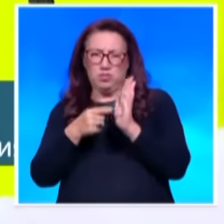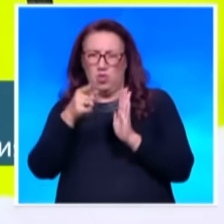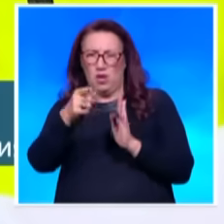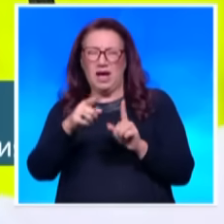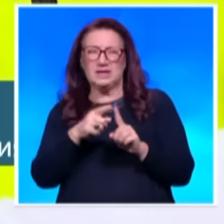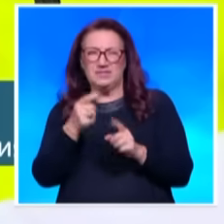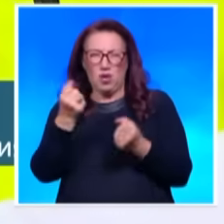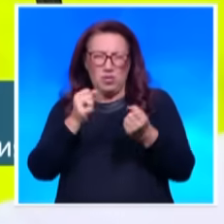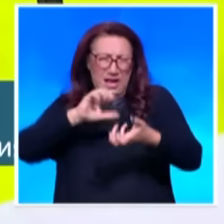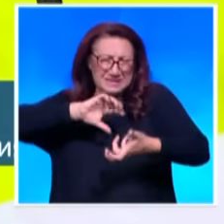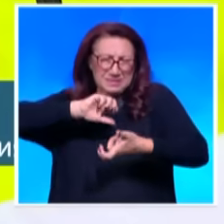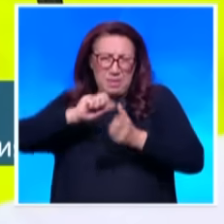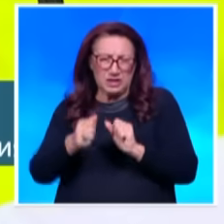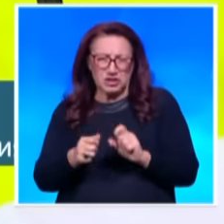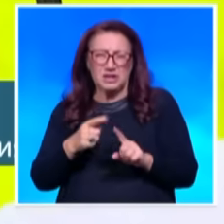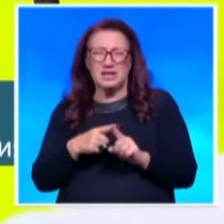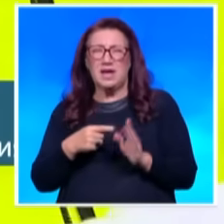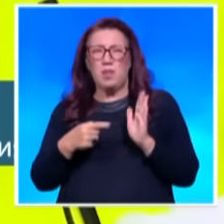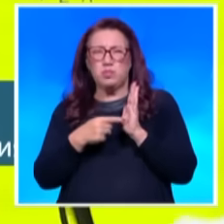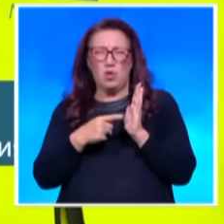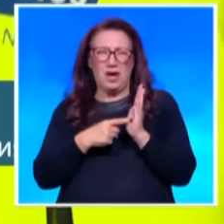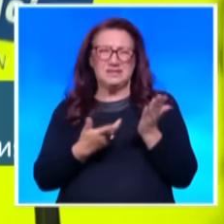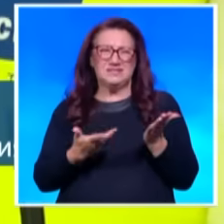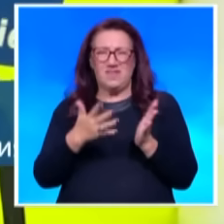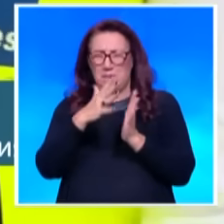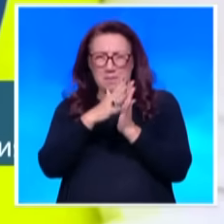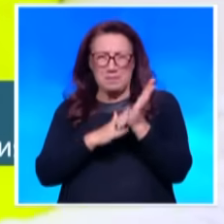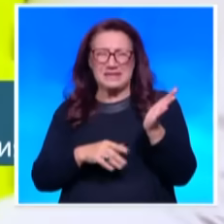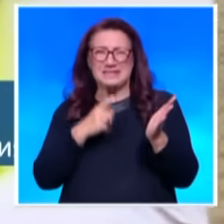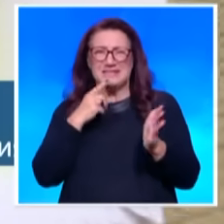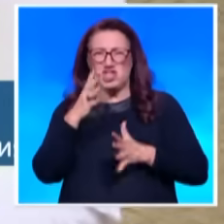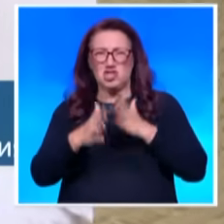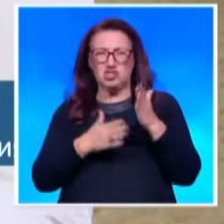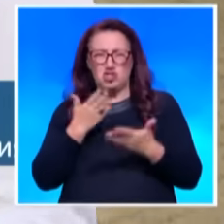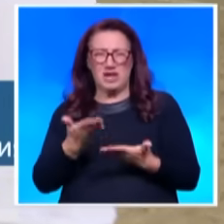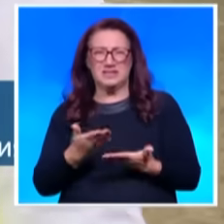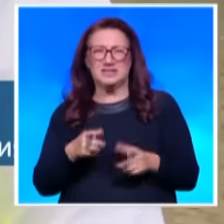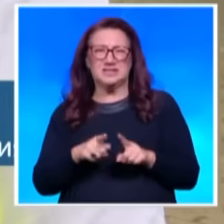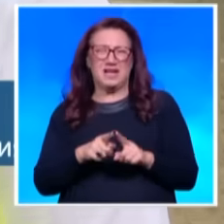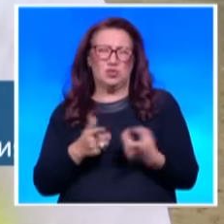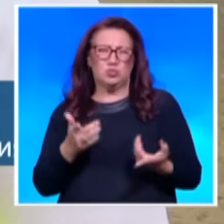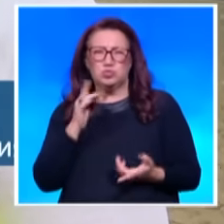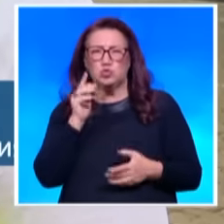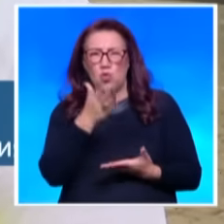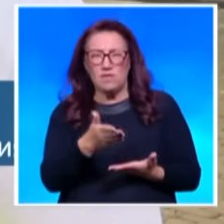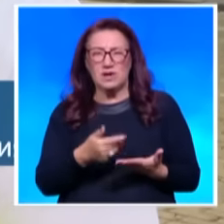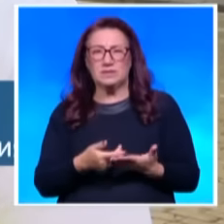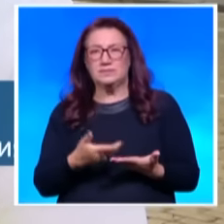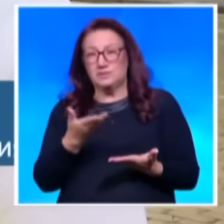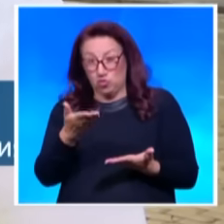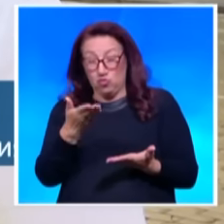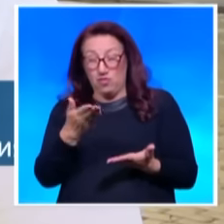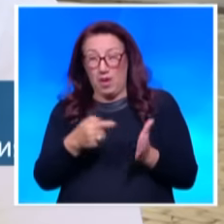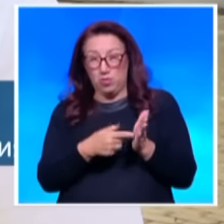след инцидента миналата година. Точно така. Това е неговото отношение към жеста, към изобщо към проблемите в тази държава и